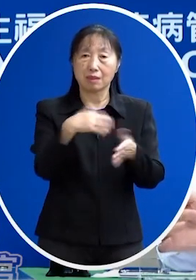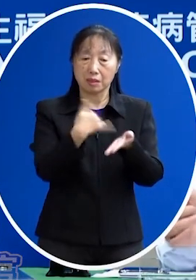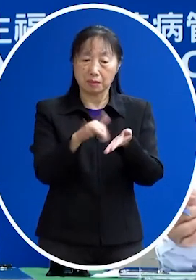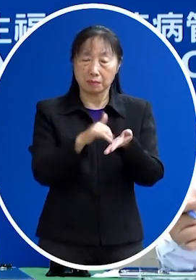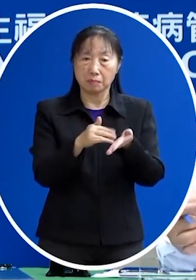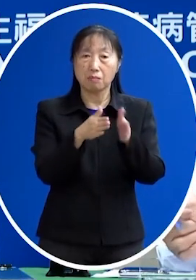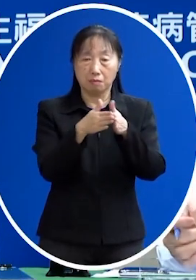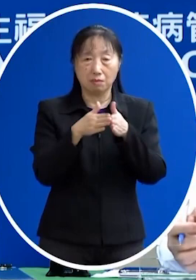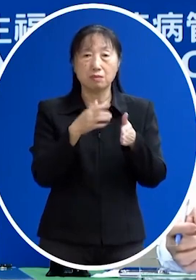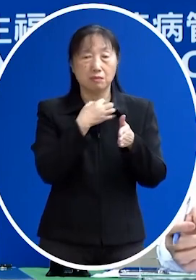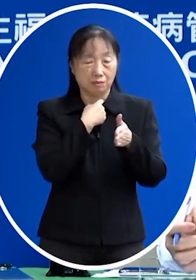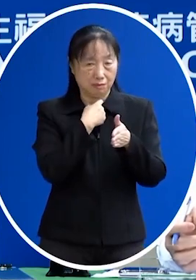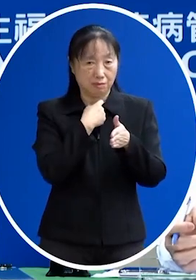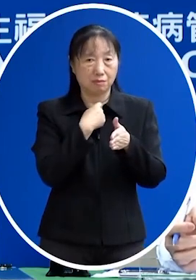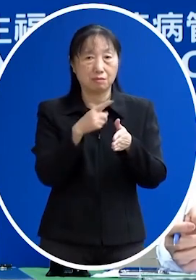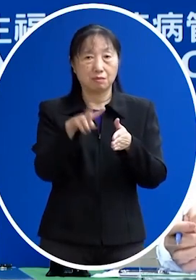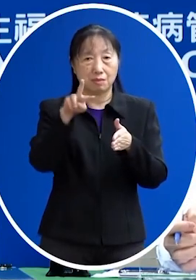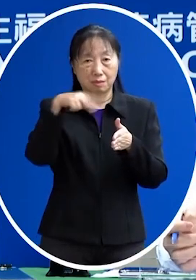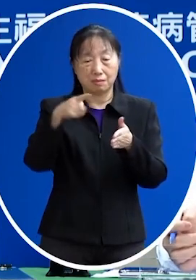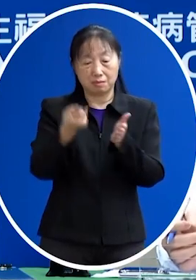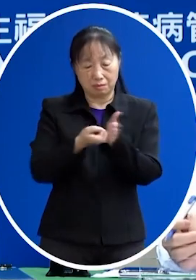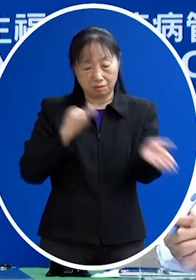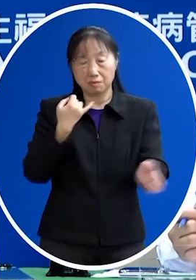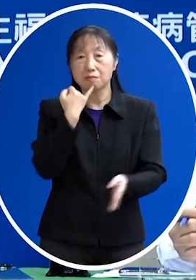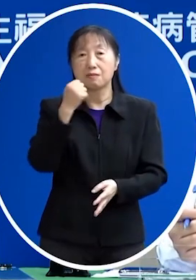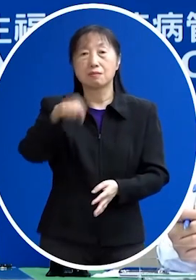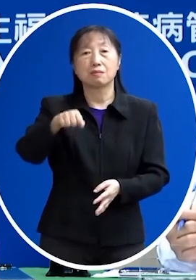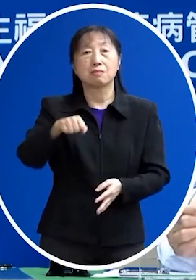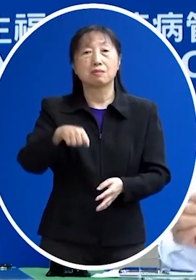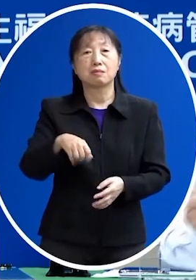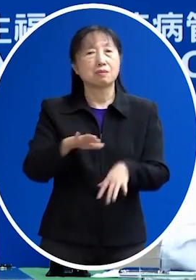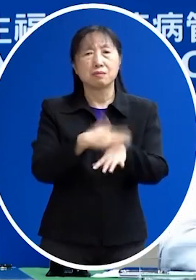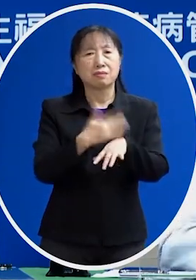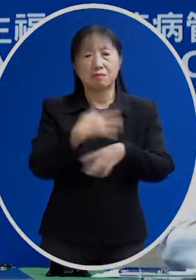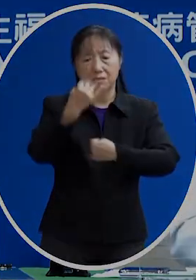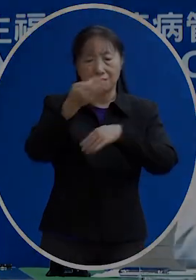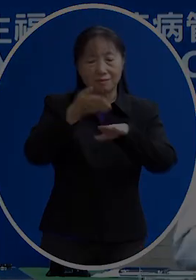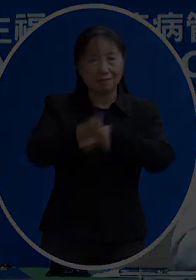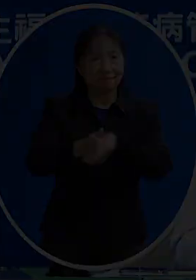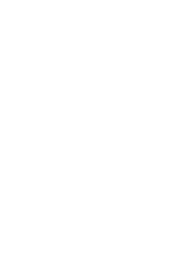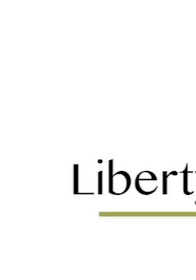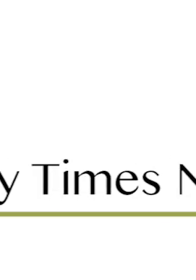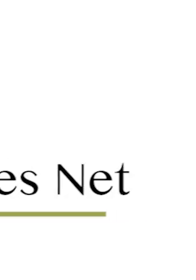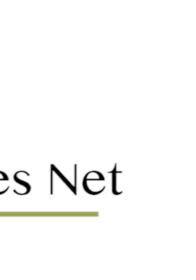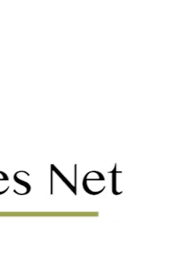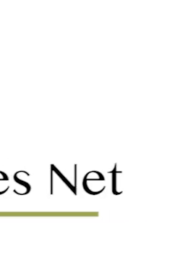需要，而且能够用得掉，好，所以没有到过期的问题。